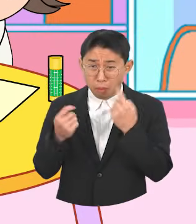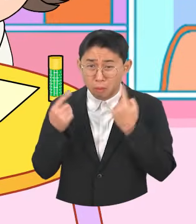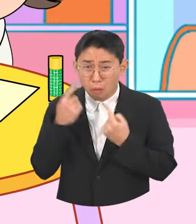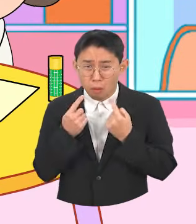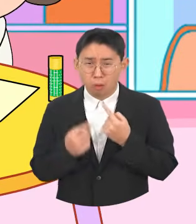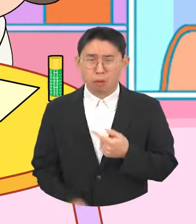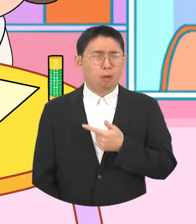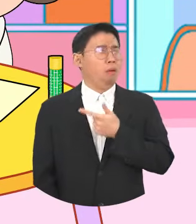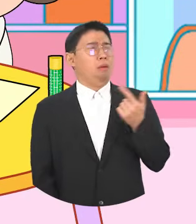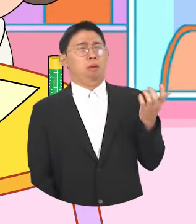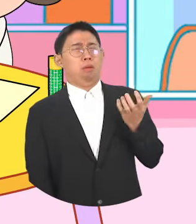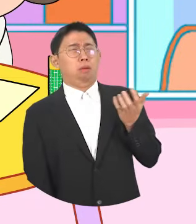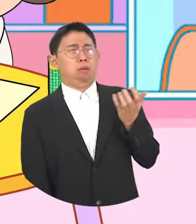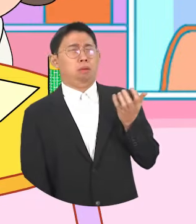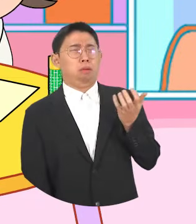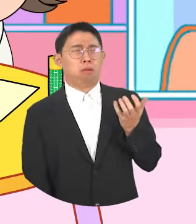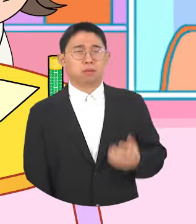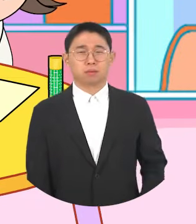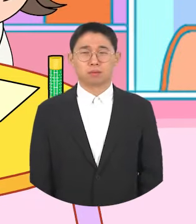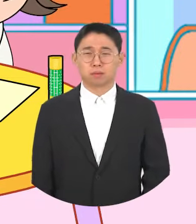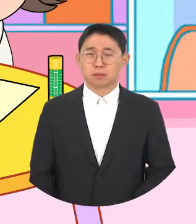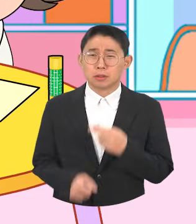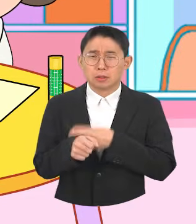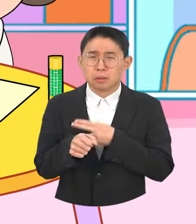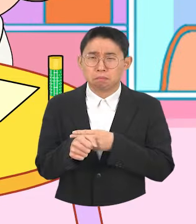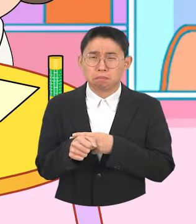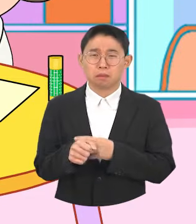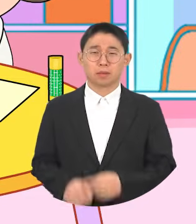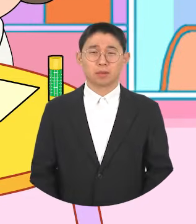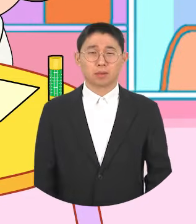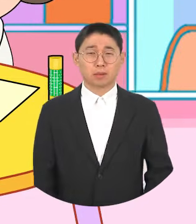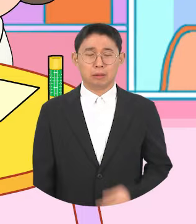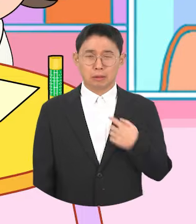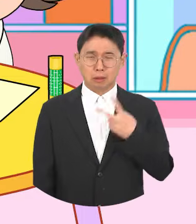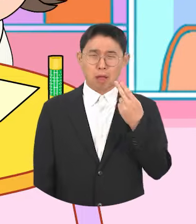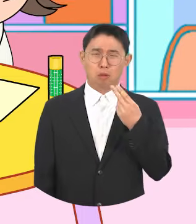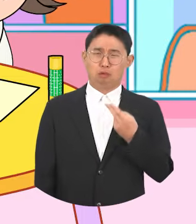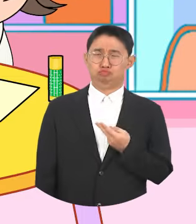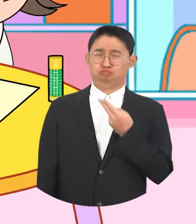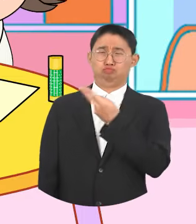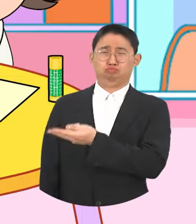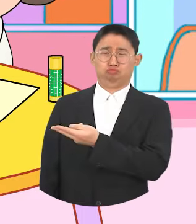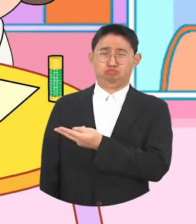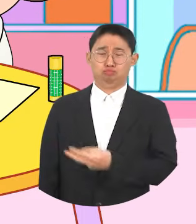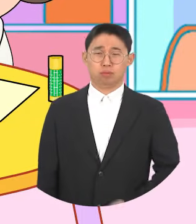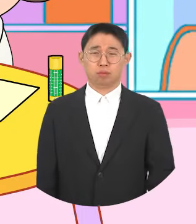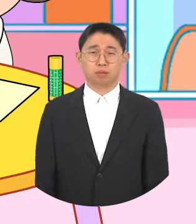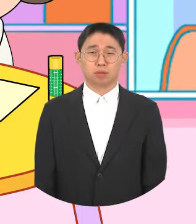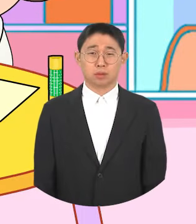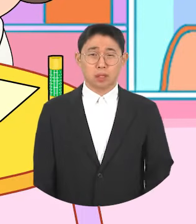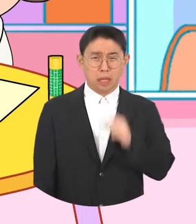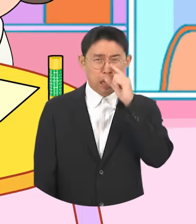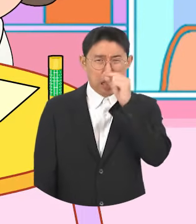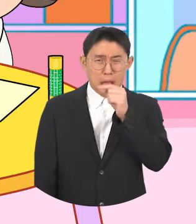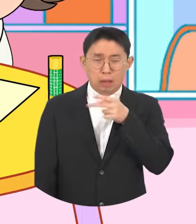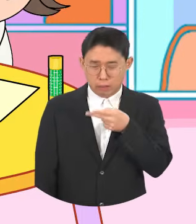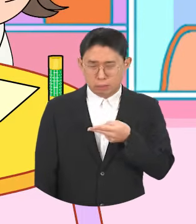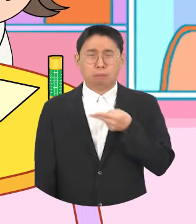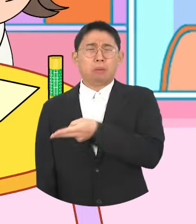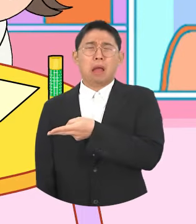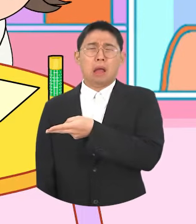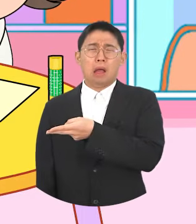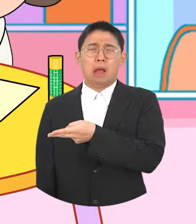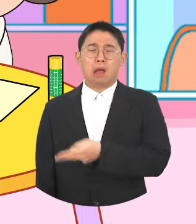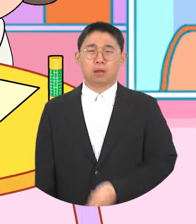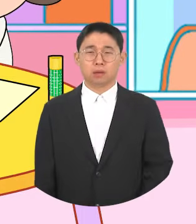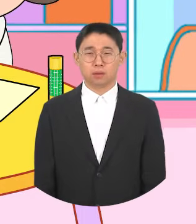네이파, 많이 다쳤니? 너무 아파요, 선생님. 제가 네이피한테 과일을 줬는데 가위의 뾰족한